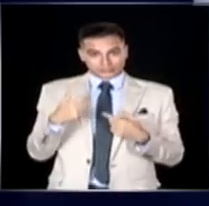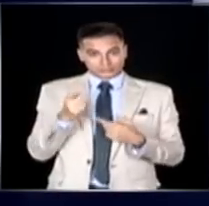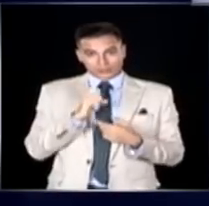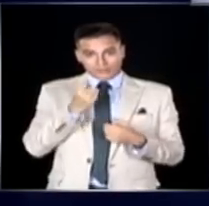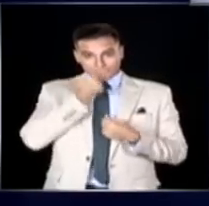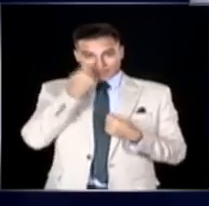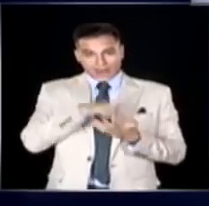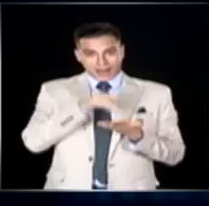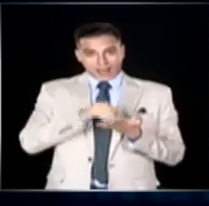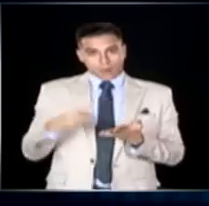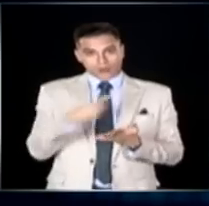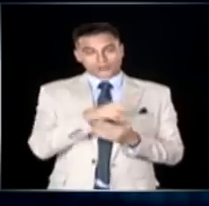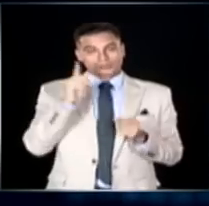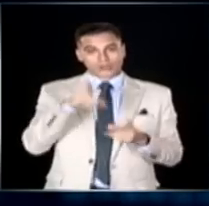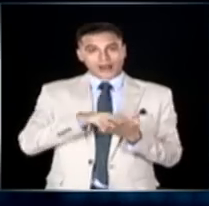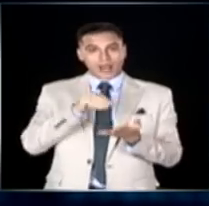واول فقرة هي فقرة العلم.